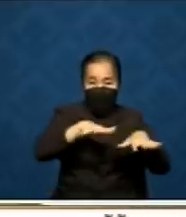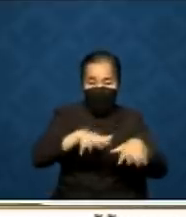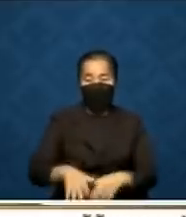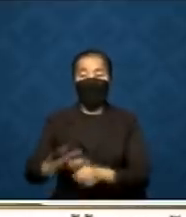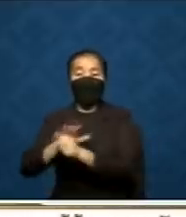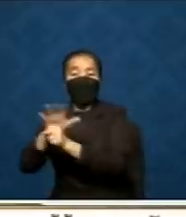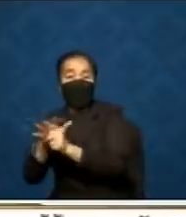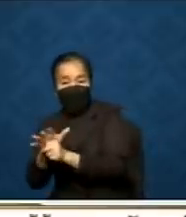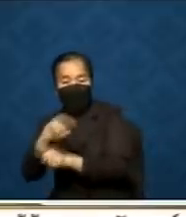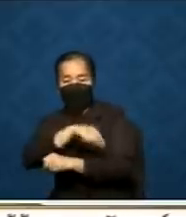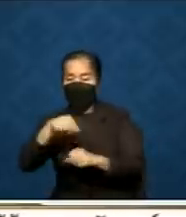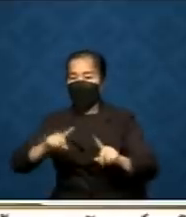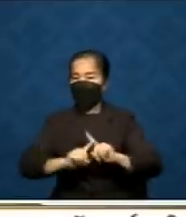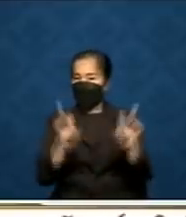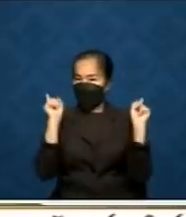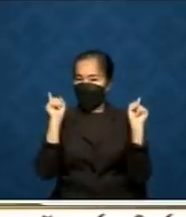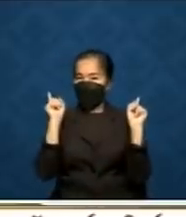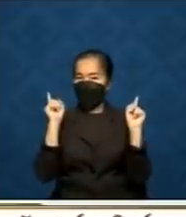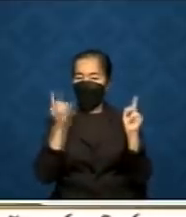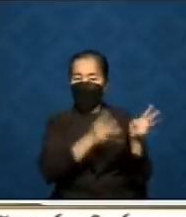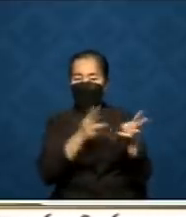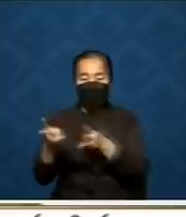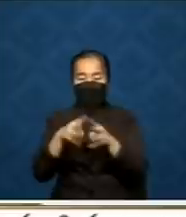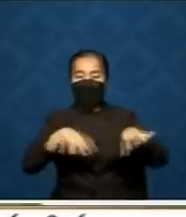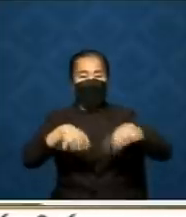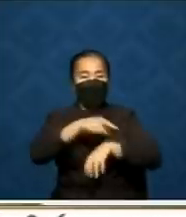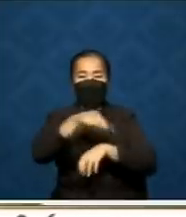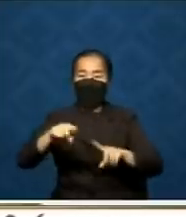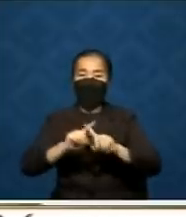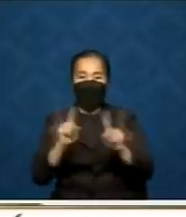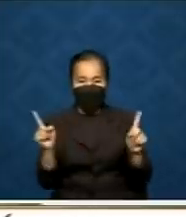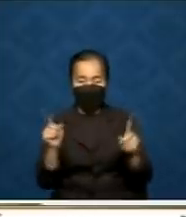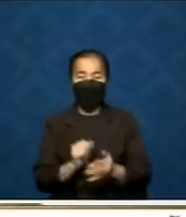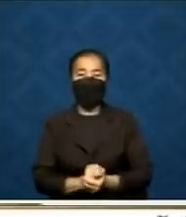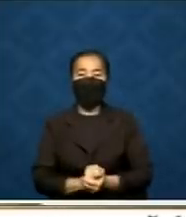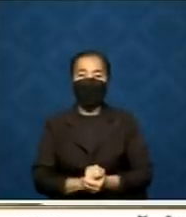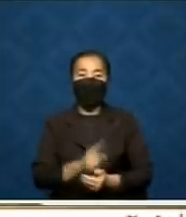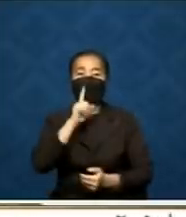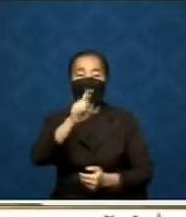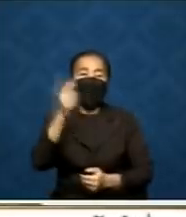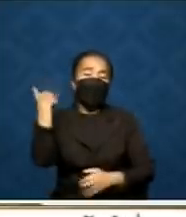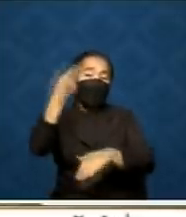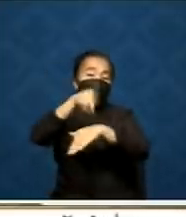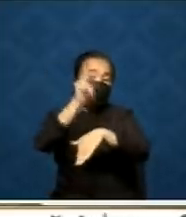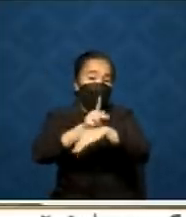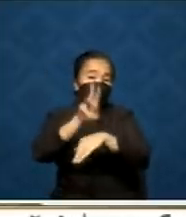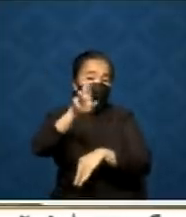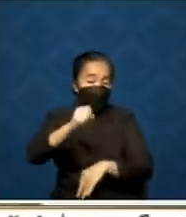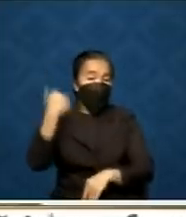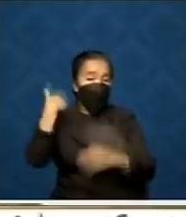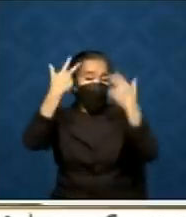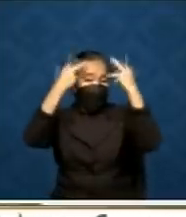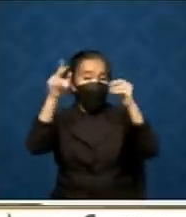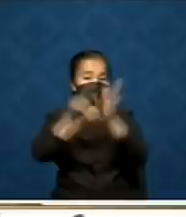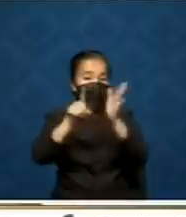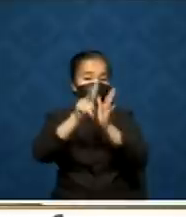ภาวะวิกฤตคนละอย่างขอกราบเรียนท่านนายกท่านประธานสภาท่านเป็นนายกมา 2สมัยท่านจะรู้